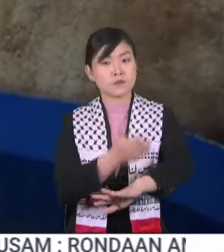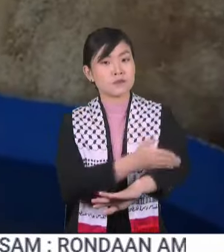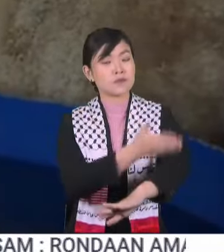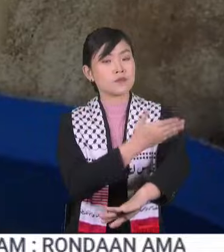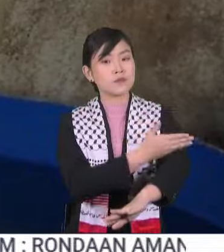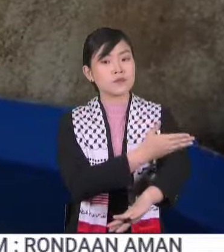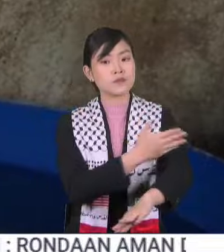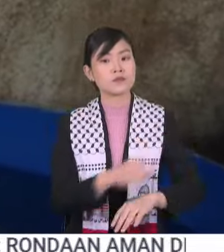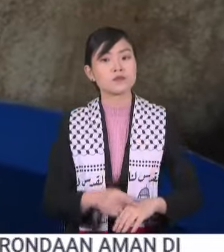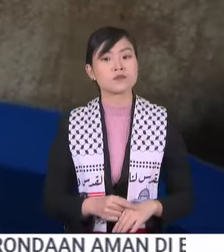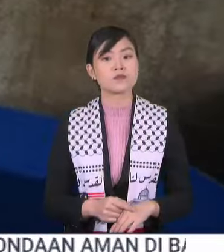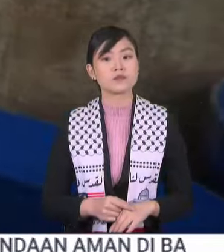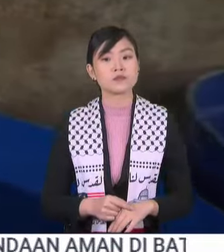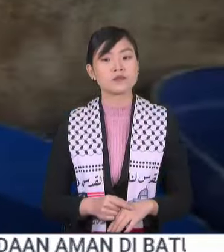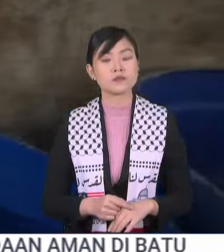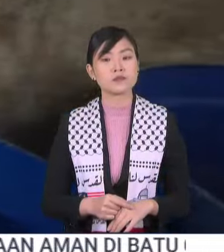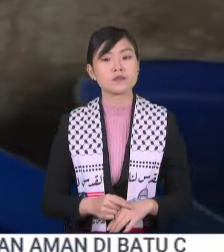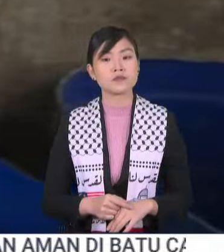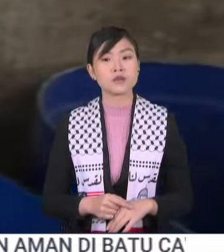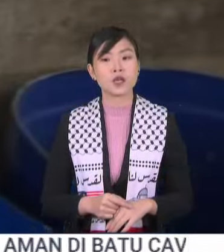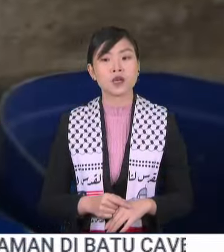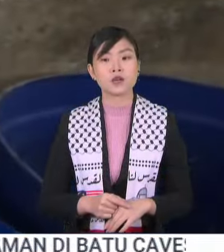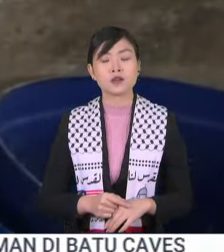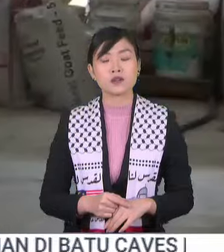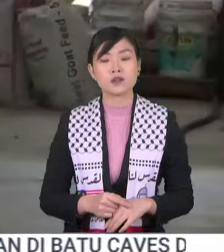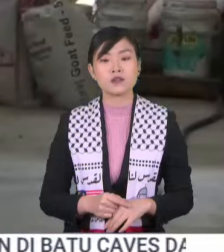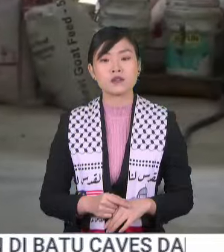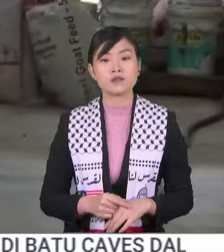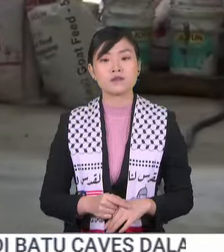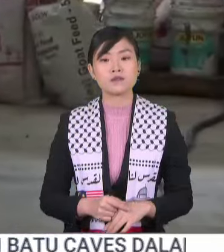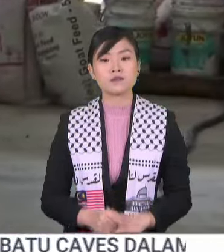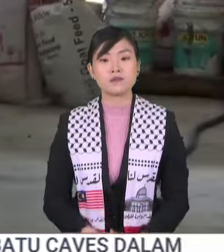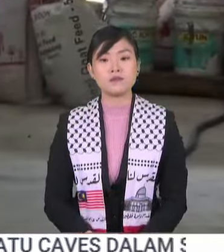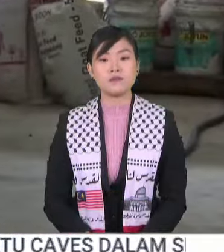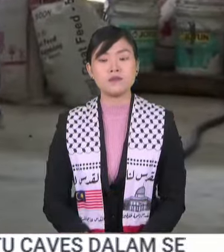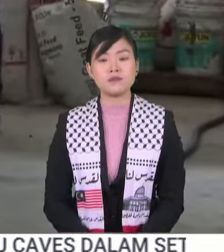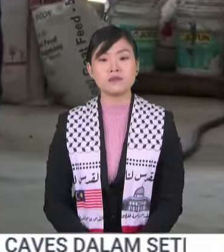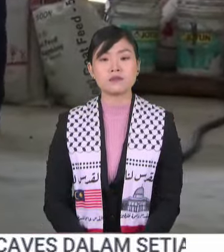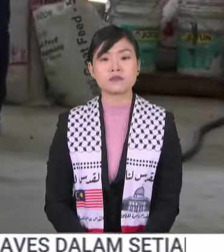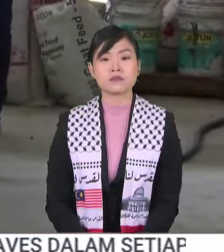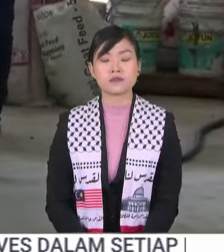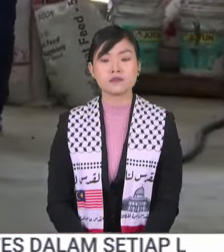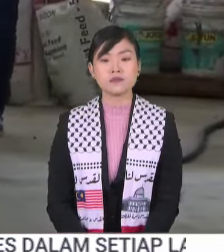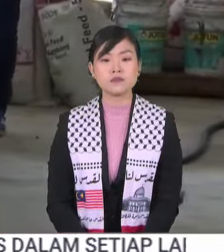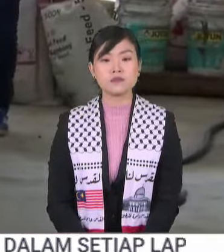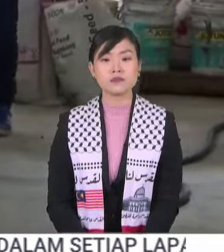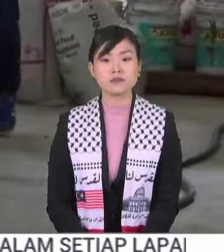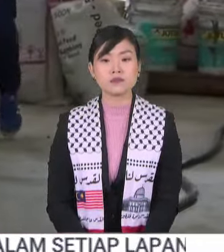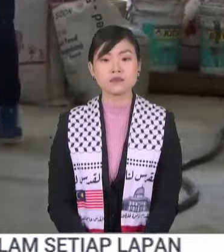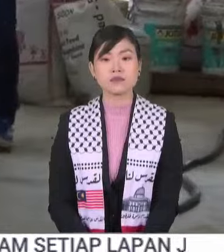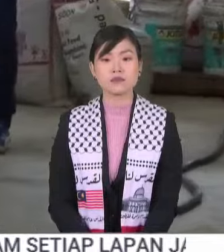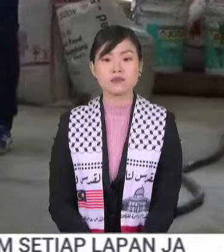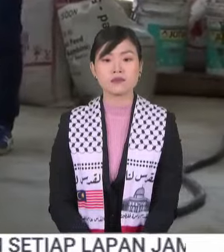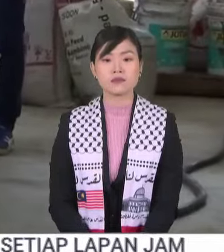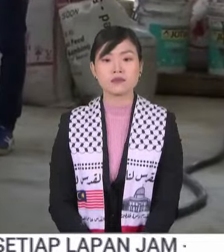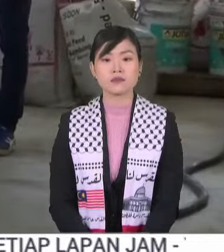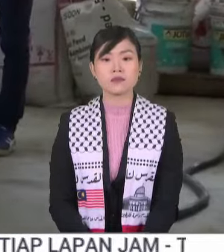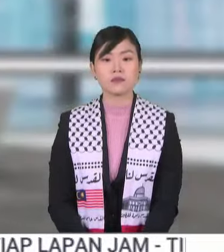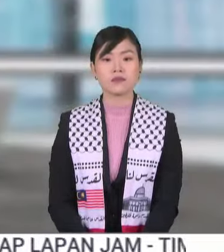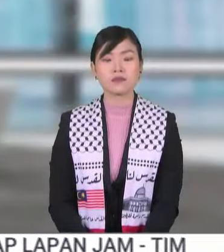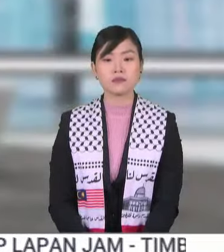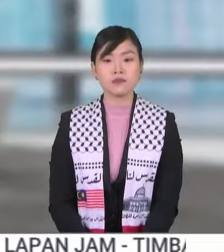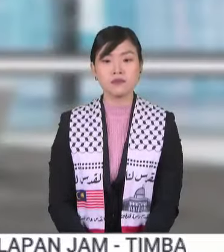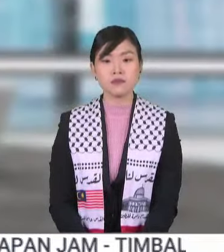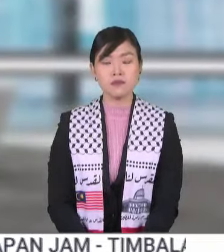pengeluar daging wakyu di persersada dunia laporan Amirul Hafiz Rosli RTM